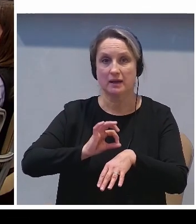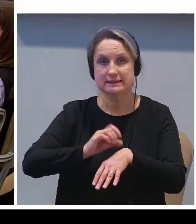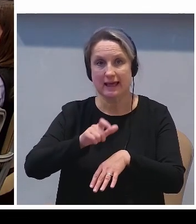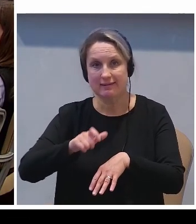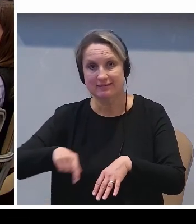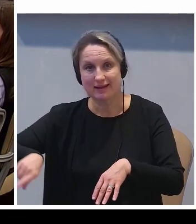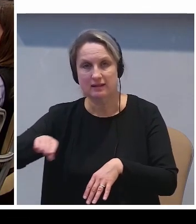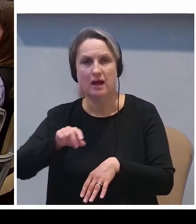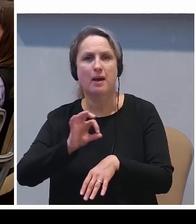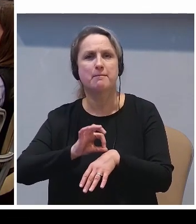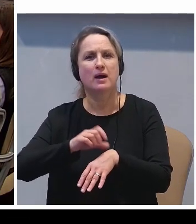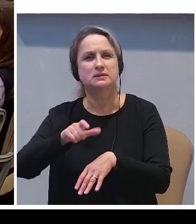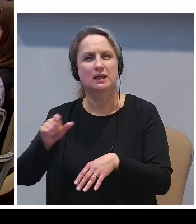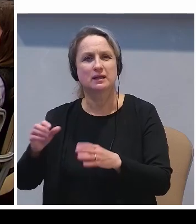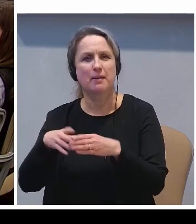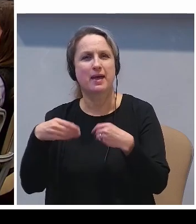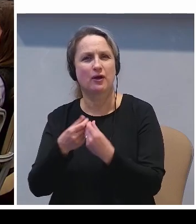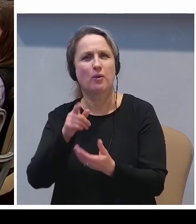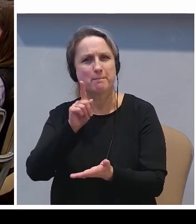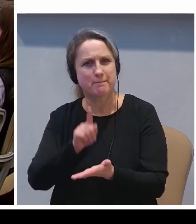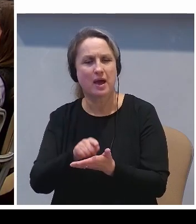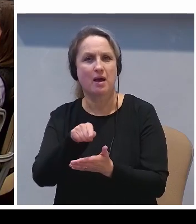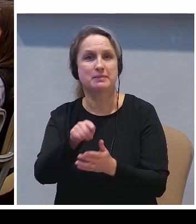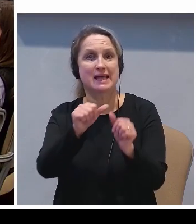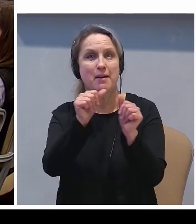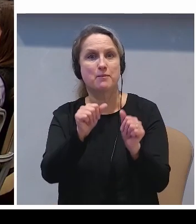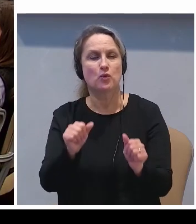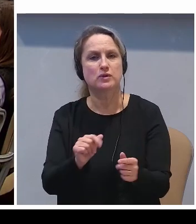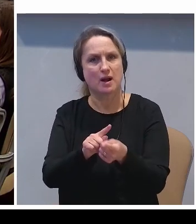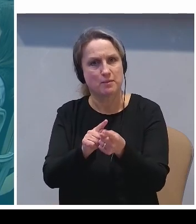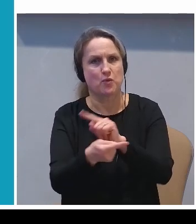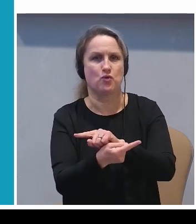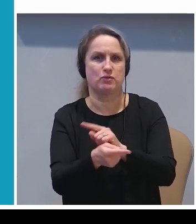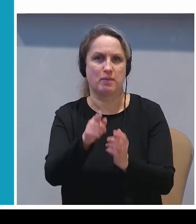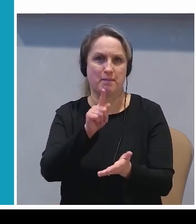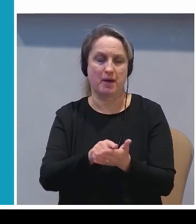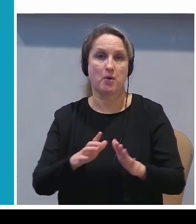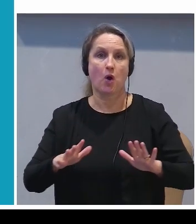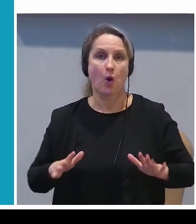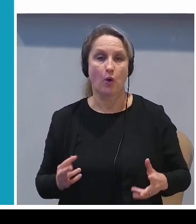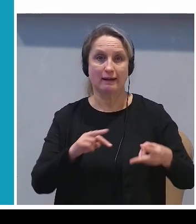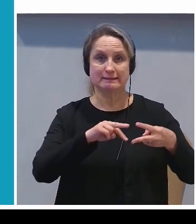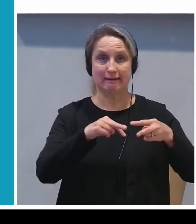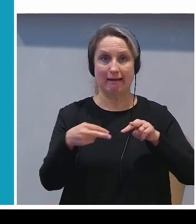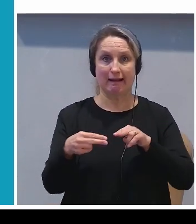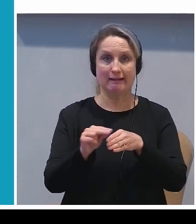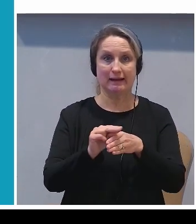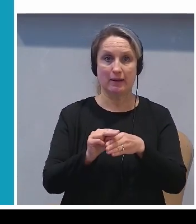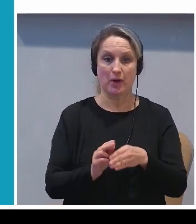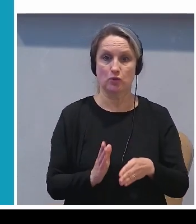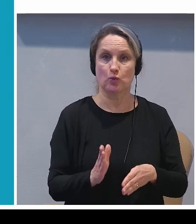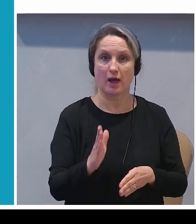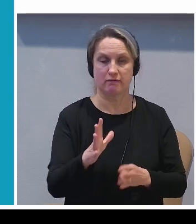patsientide perekonnad peavad seda mudelit muutma, et geneetiline teraapia oleks tulevikus taskukohasem.